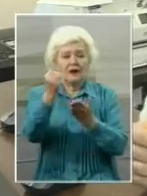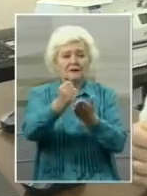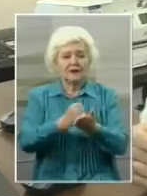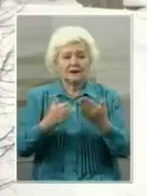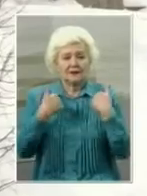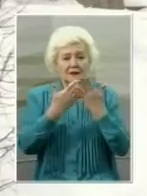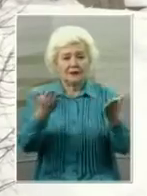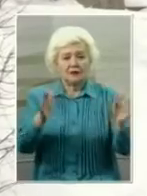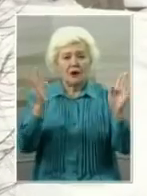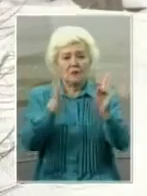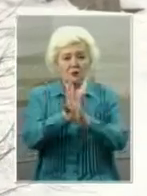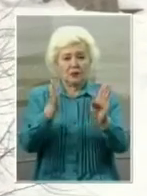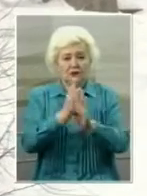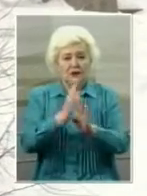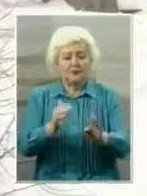наша погода.